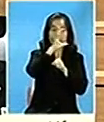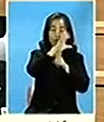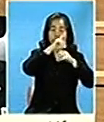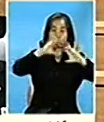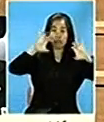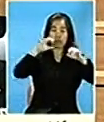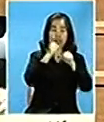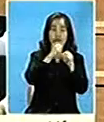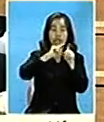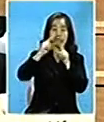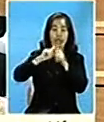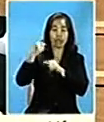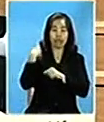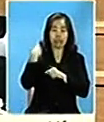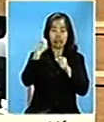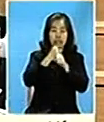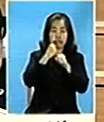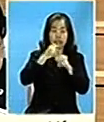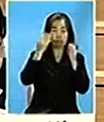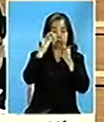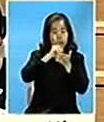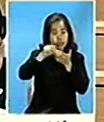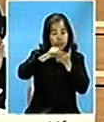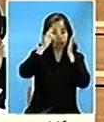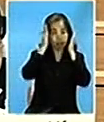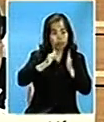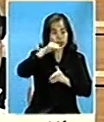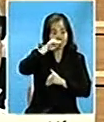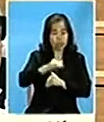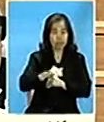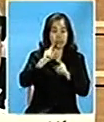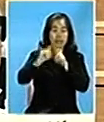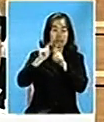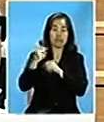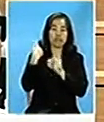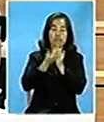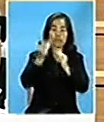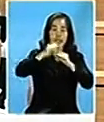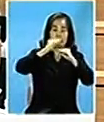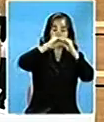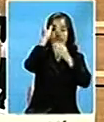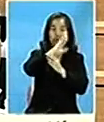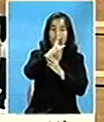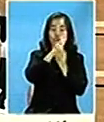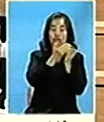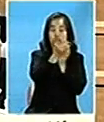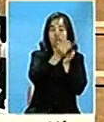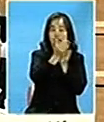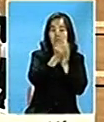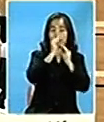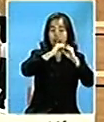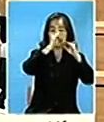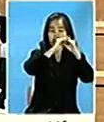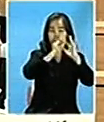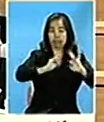การทำให้มีการลดจำนวนคนลงหรือว่าไม่เพิ่มขึ้นเพื่อที่จะไม่ให้รายจ่ายประจำมากขึ้นเกินจำเป็